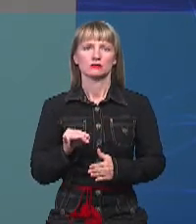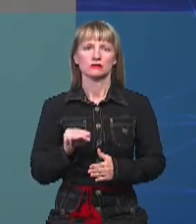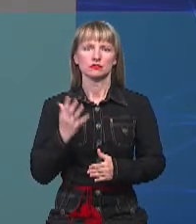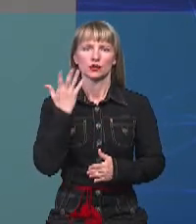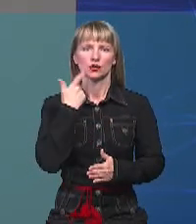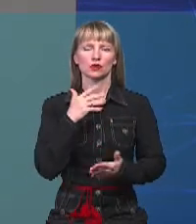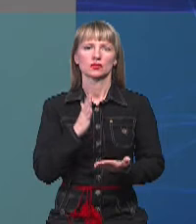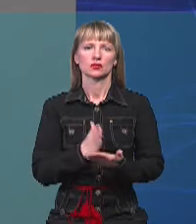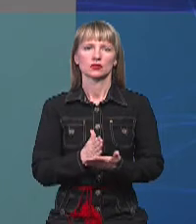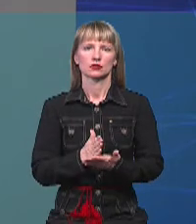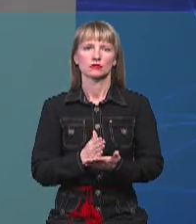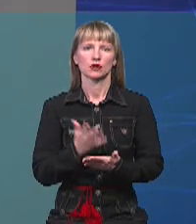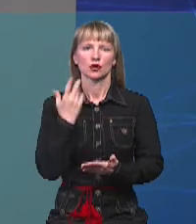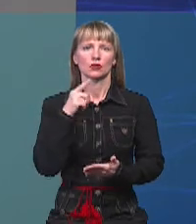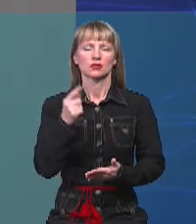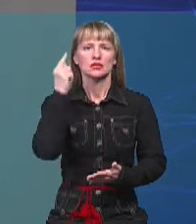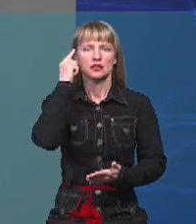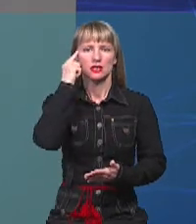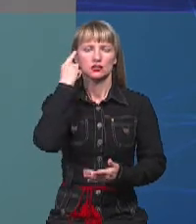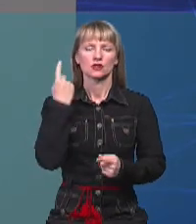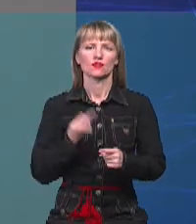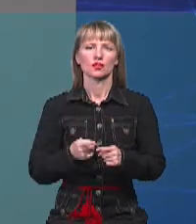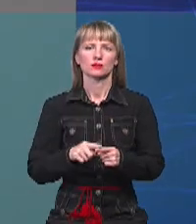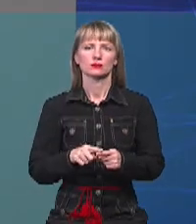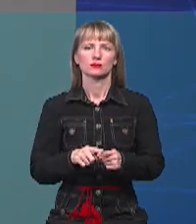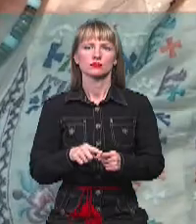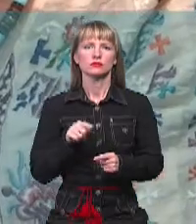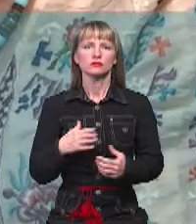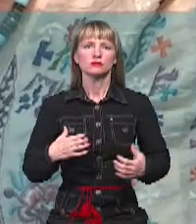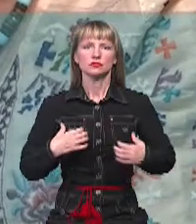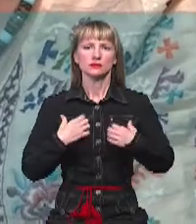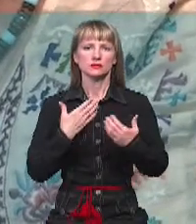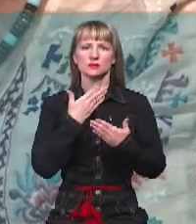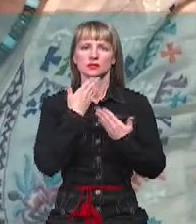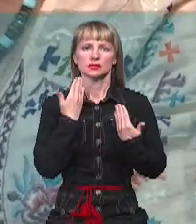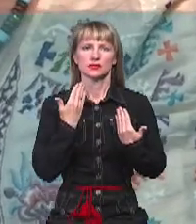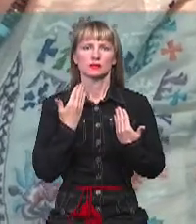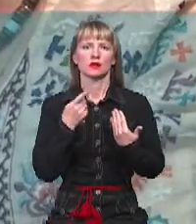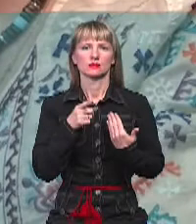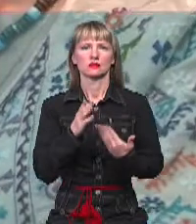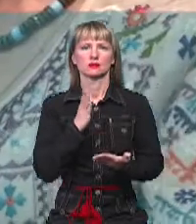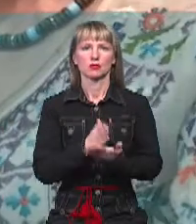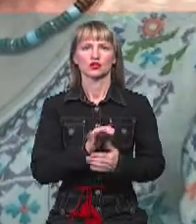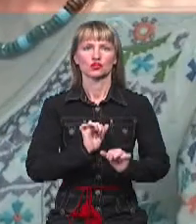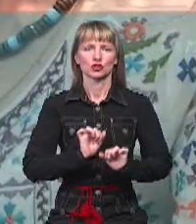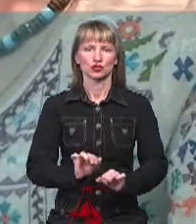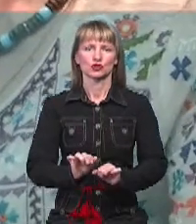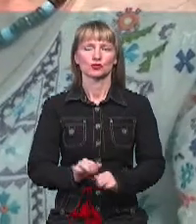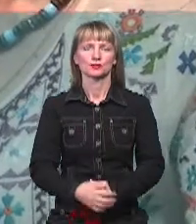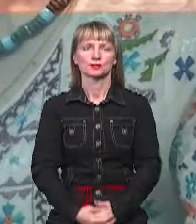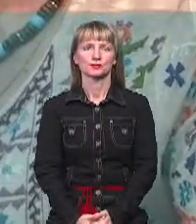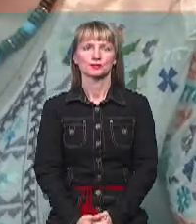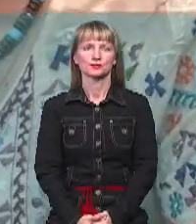знаєте, коли ти обізнаний в цьому, тоді страхів немає. Озброєний, так. Поінформований, значить